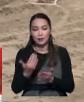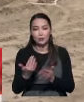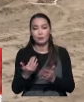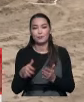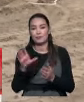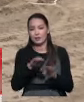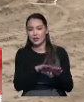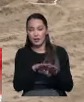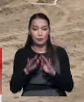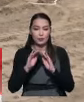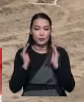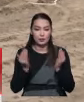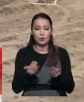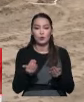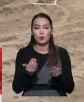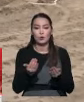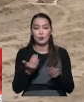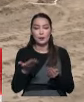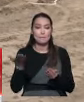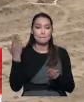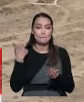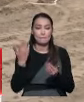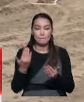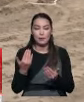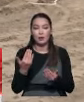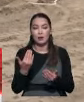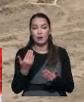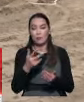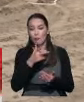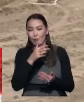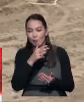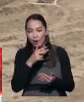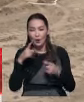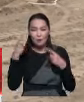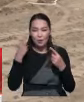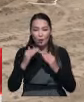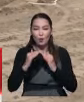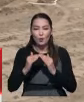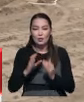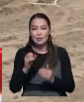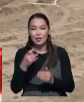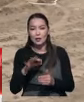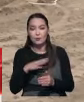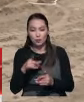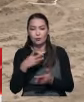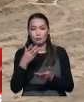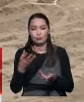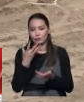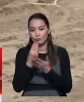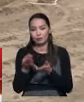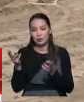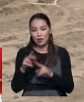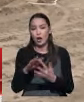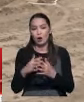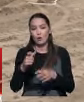бірдей, және бұрынғы қорасы, жаңағы үй-жайы өздеріне қалдырылады. Ауыл